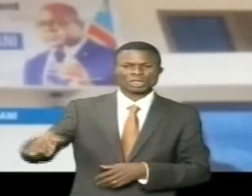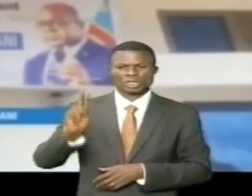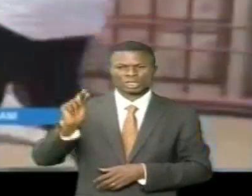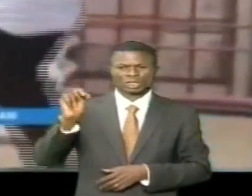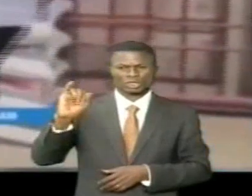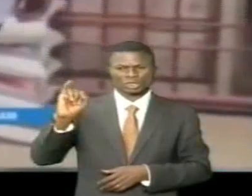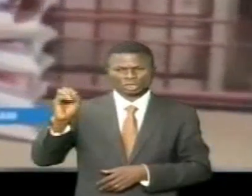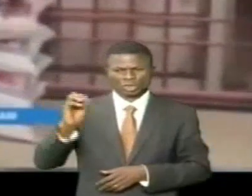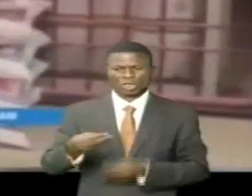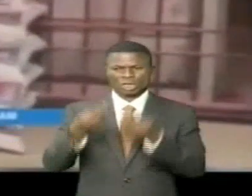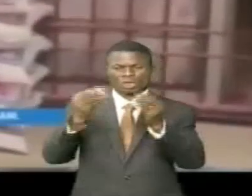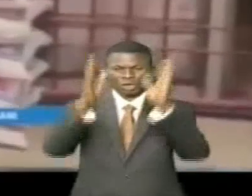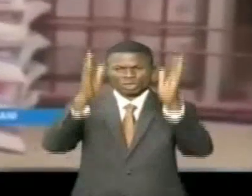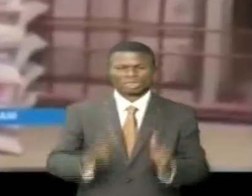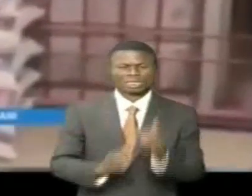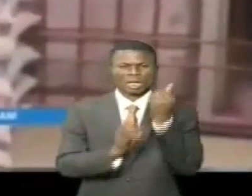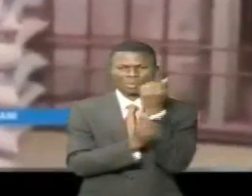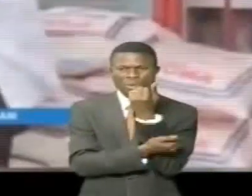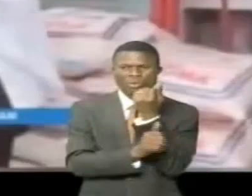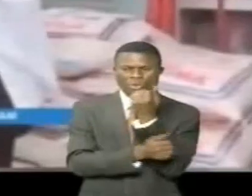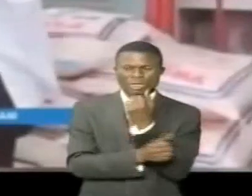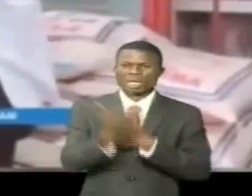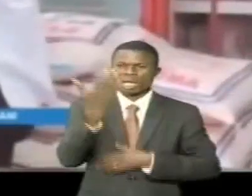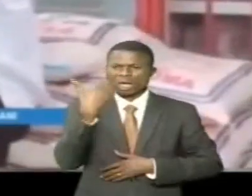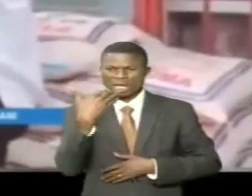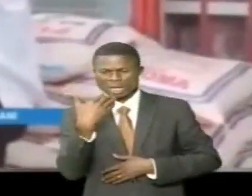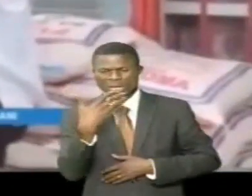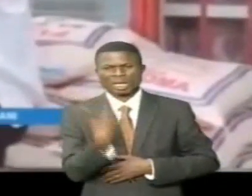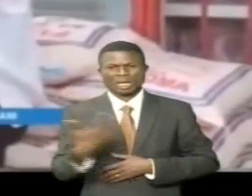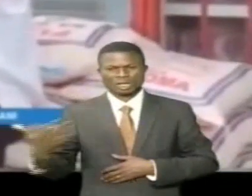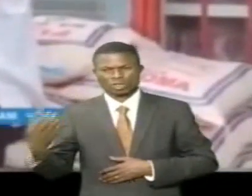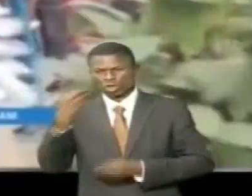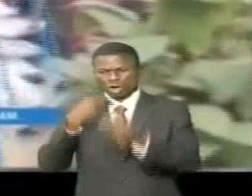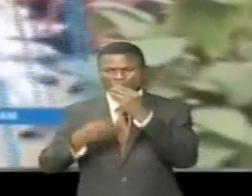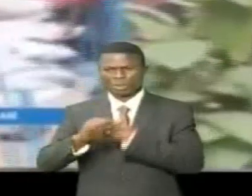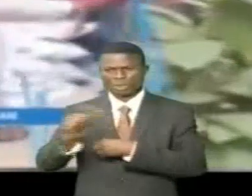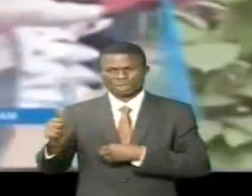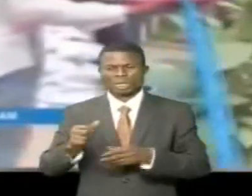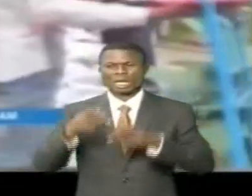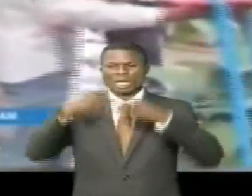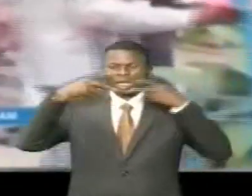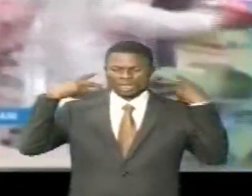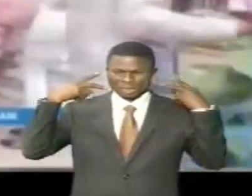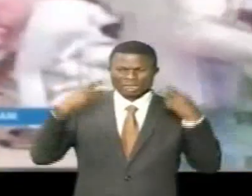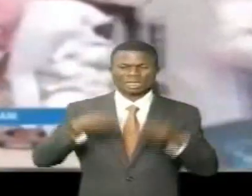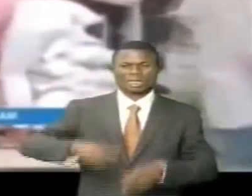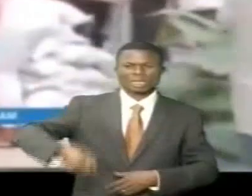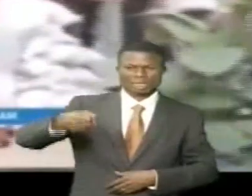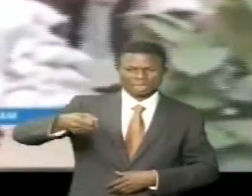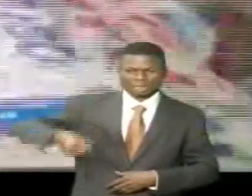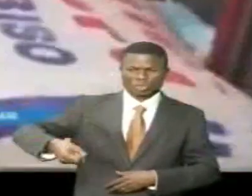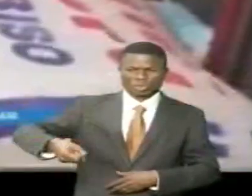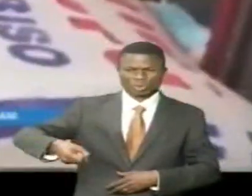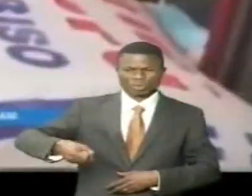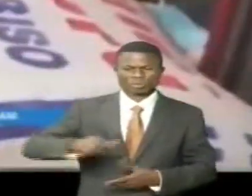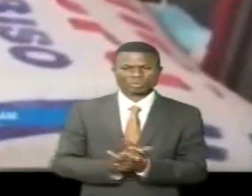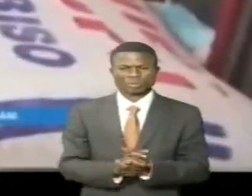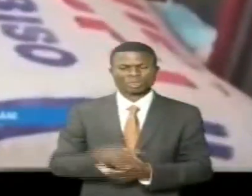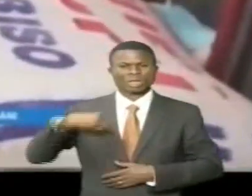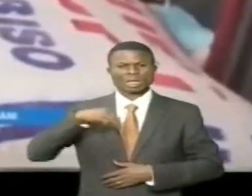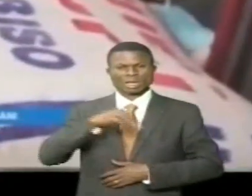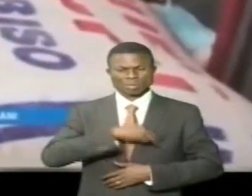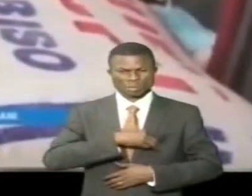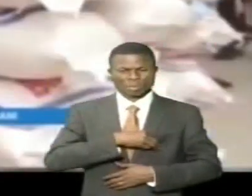apporté des sacs de maïs, riz, autres vivres et des kits sanitaires. D'entrée de jeu, les membres de la